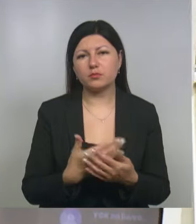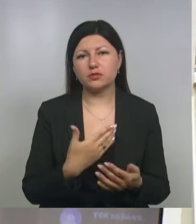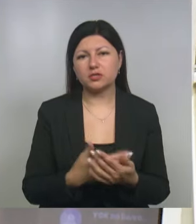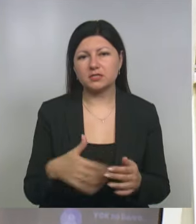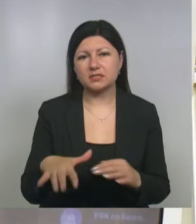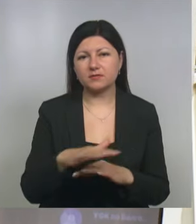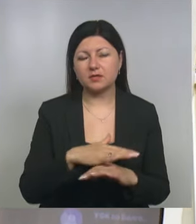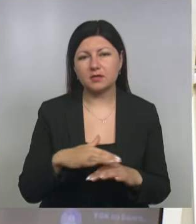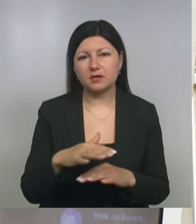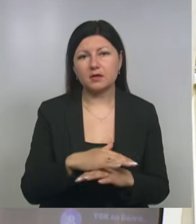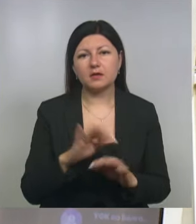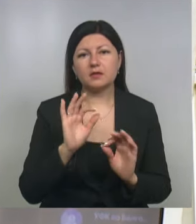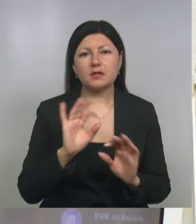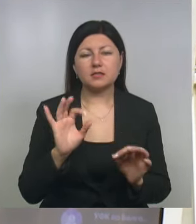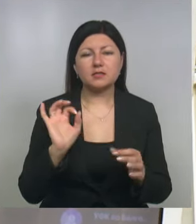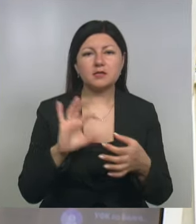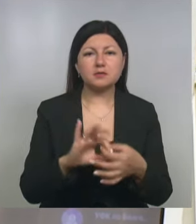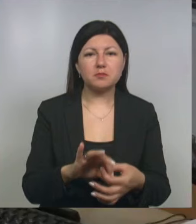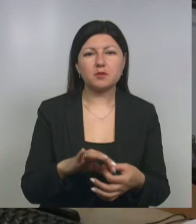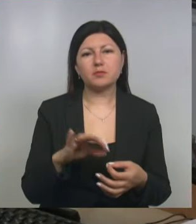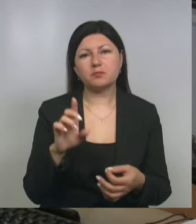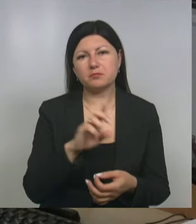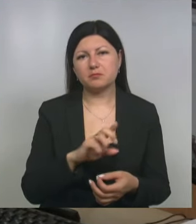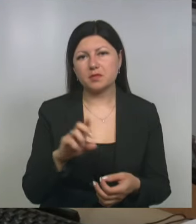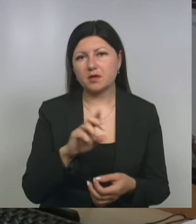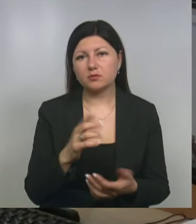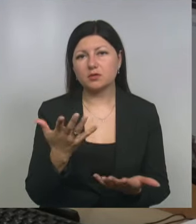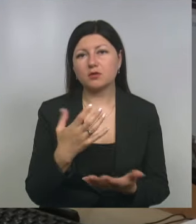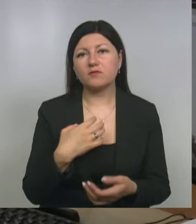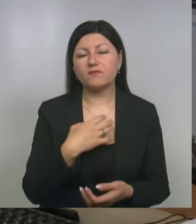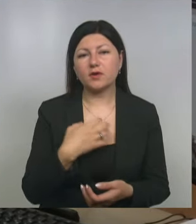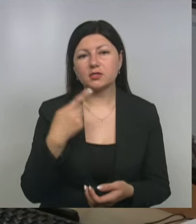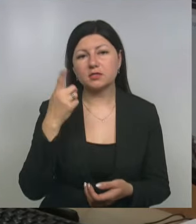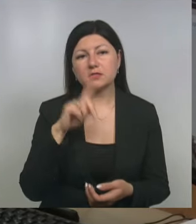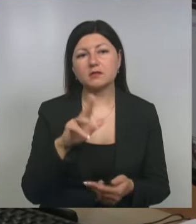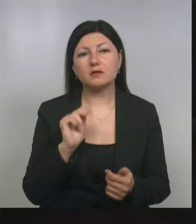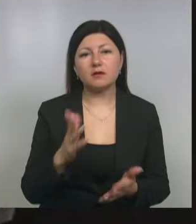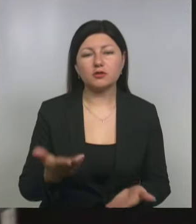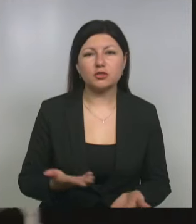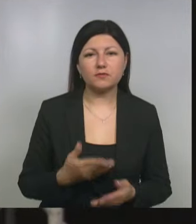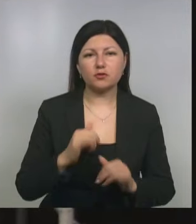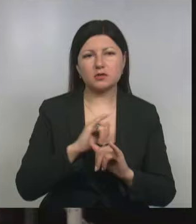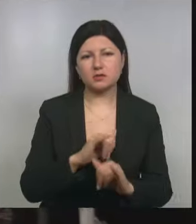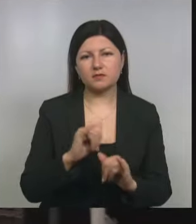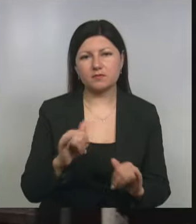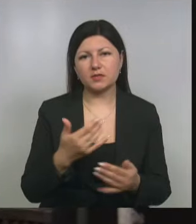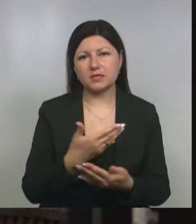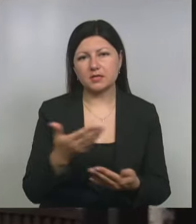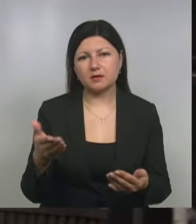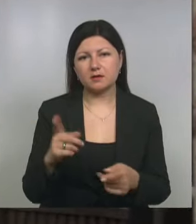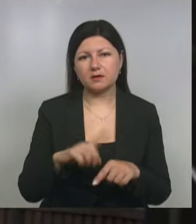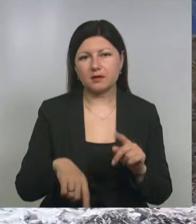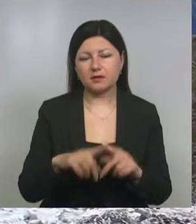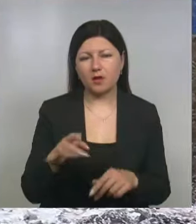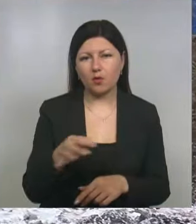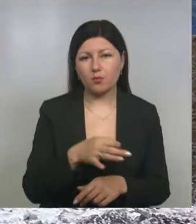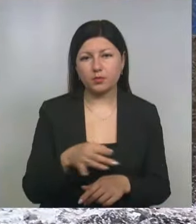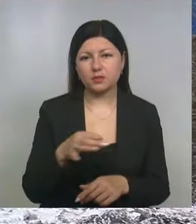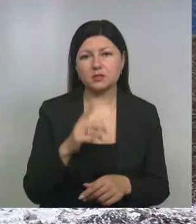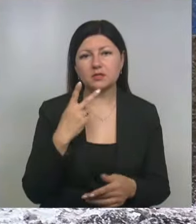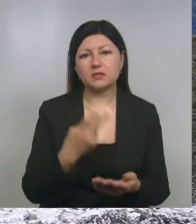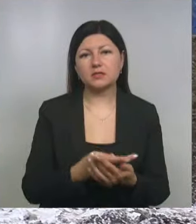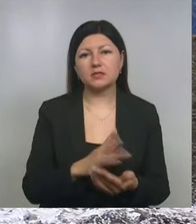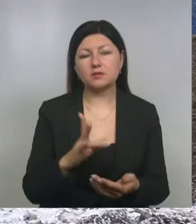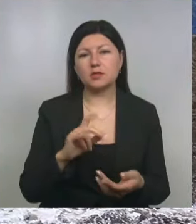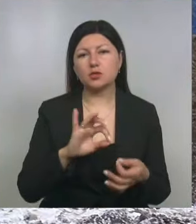К трансляции могли присоединиться и обычные белгородцы, которым важно знать, как живет и развивается их родная область. Так, несмотря